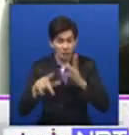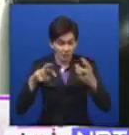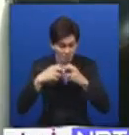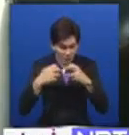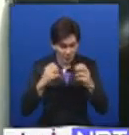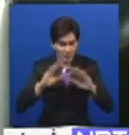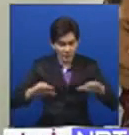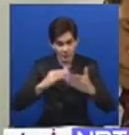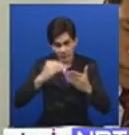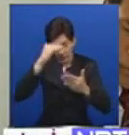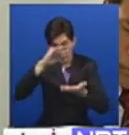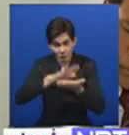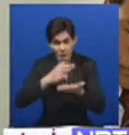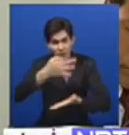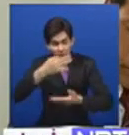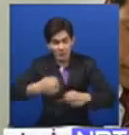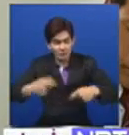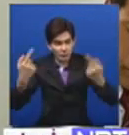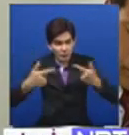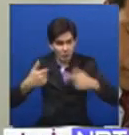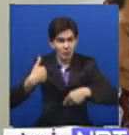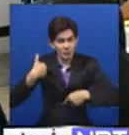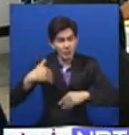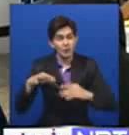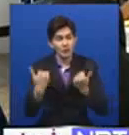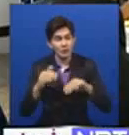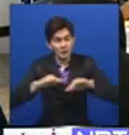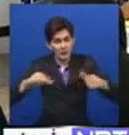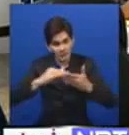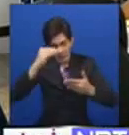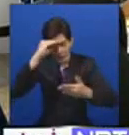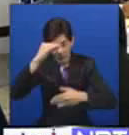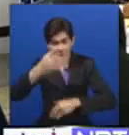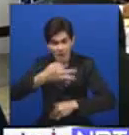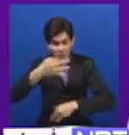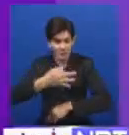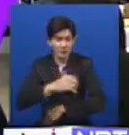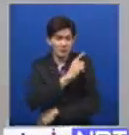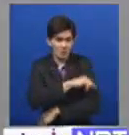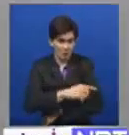หานักเรียนอาชีวะยกพวกตีกันแล้วเร่งสร้างเด็กอาชีวะสีขาว